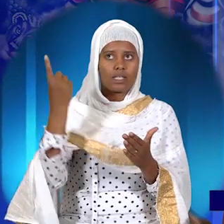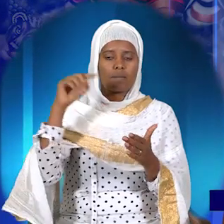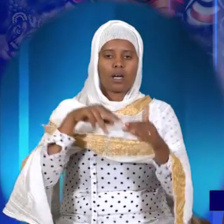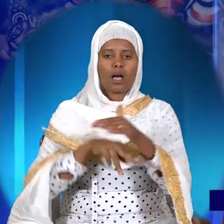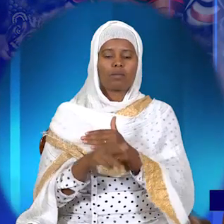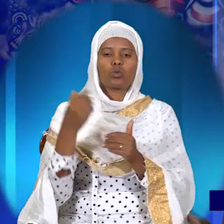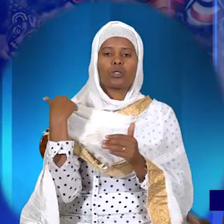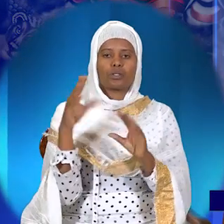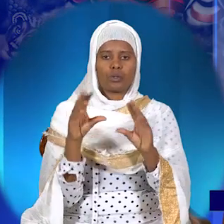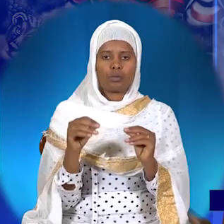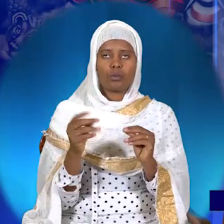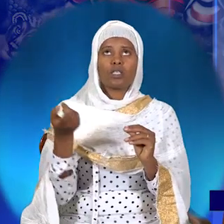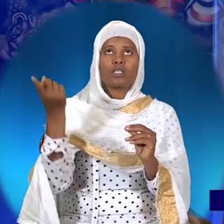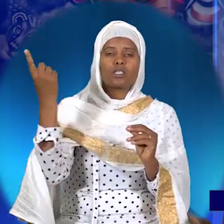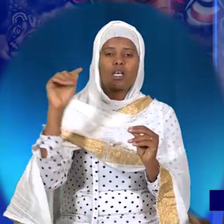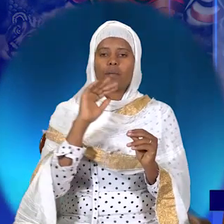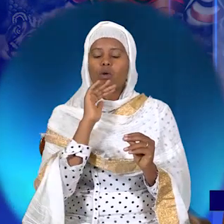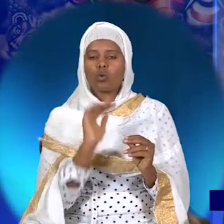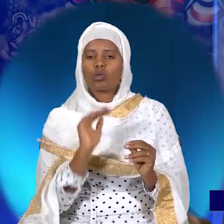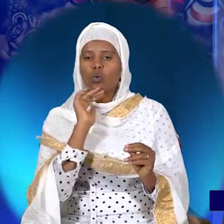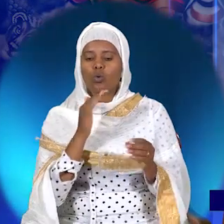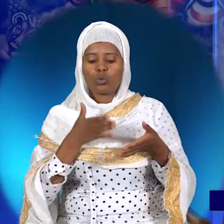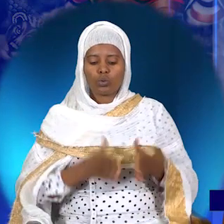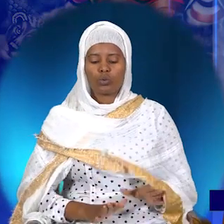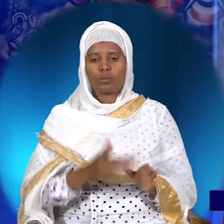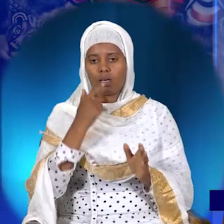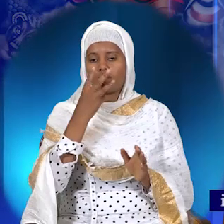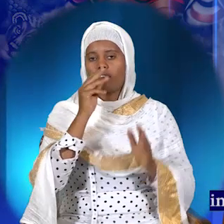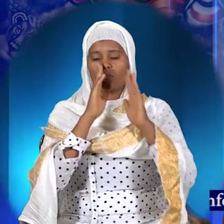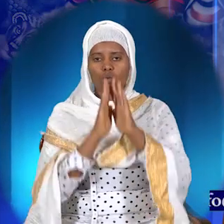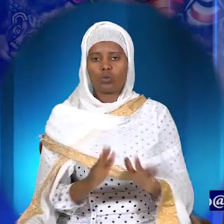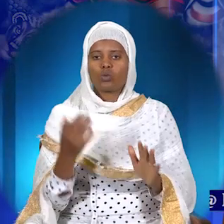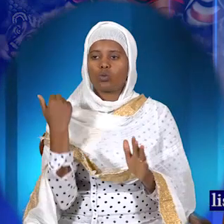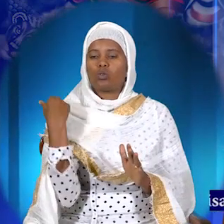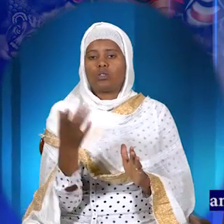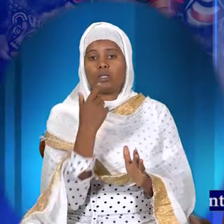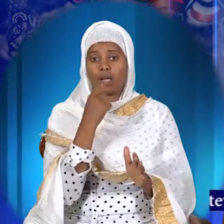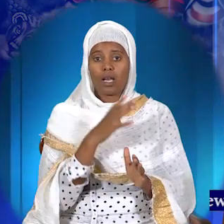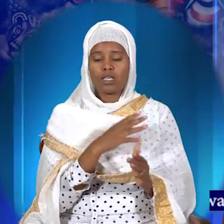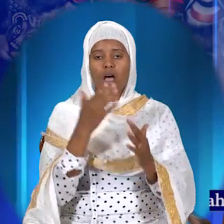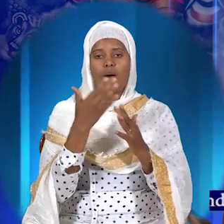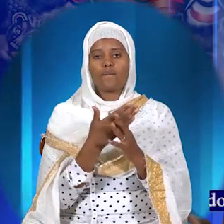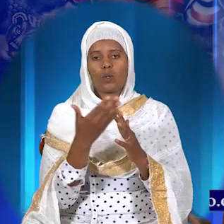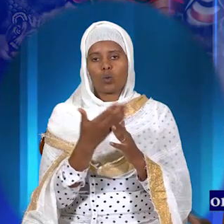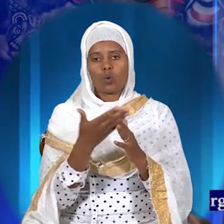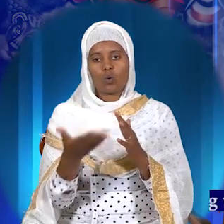ዝሰረፀን ዝወፀን እዩ። ዋላ እኳ እግዚኣብሔር ወል ተወሊዱ እግዚኣብሔር መንፈስ ቅዱስ ድማ ሰሪፁ እንተተባሃለ